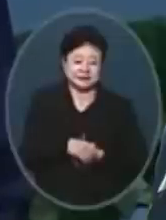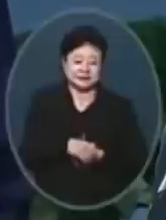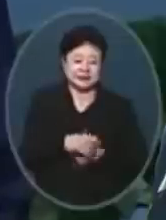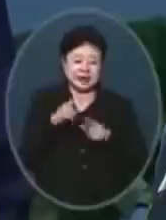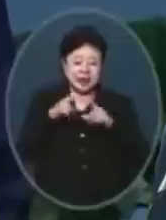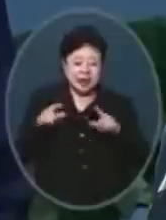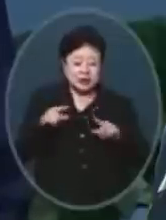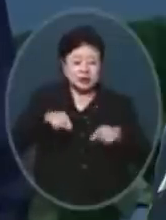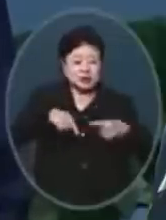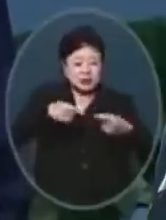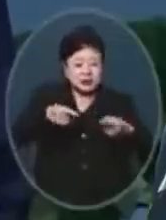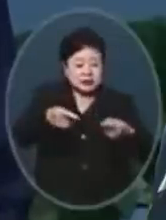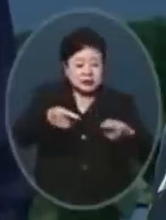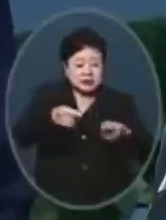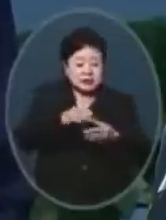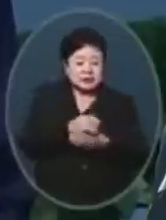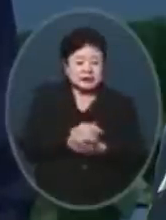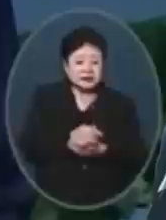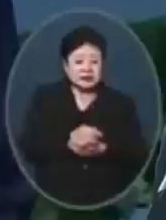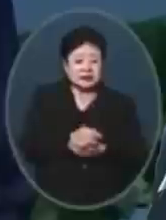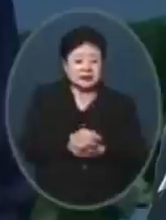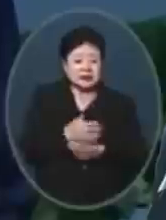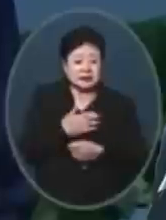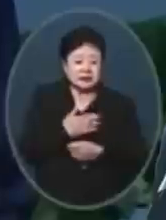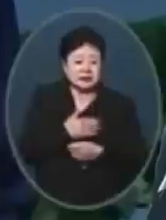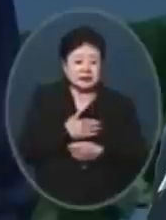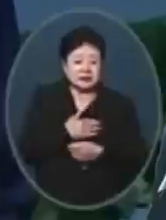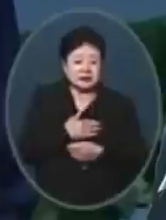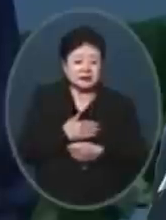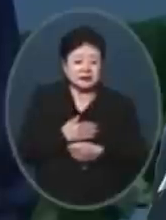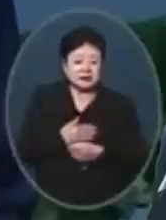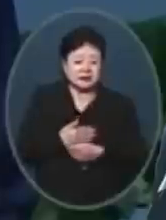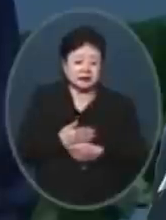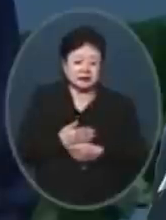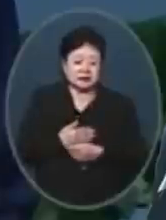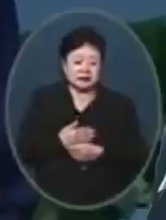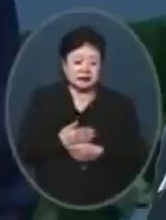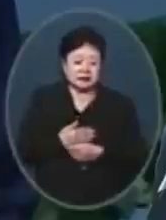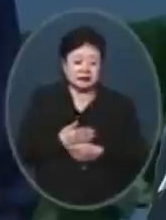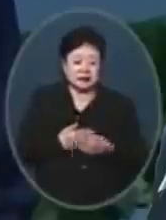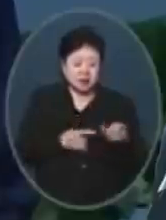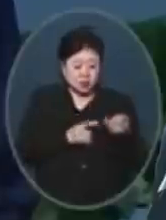애굽으로 들어가더라 날 보고 오빠 그지 절대 여보하지 마라.